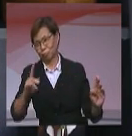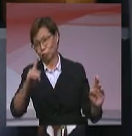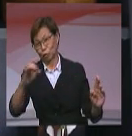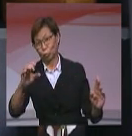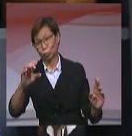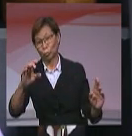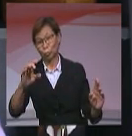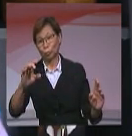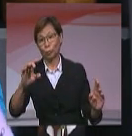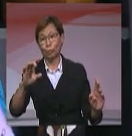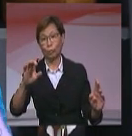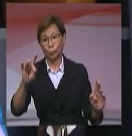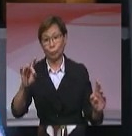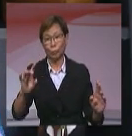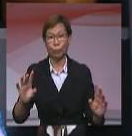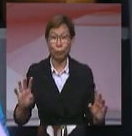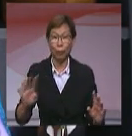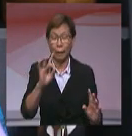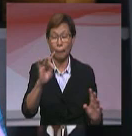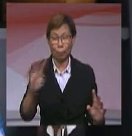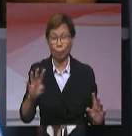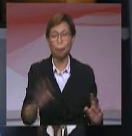PDRM terus memantau